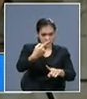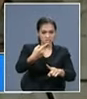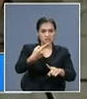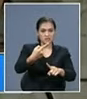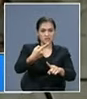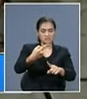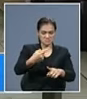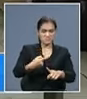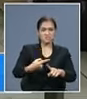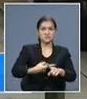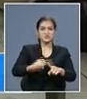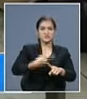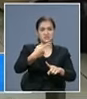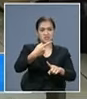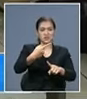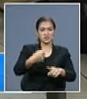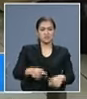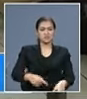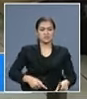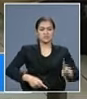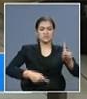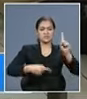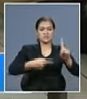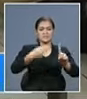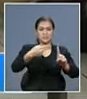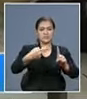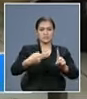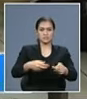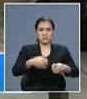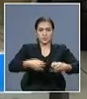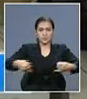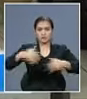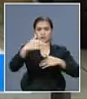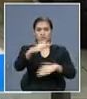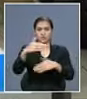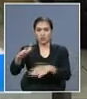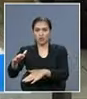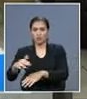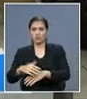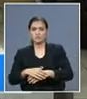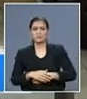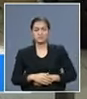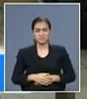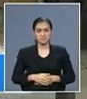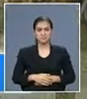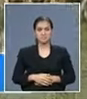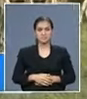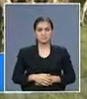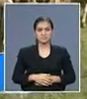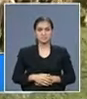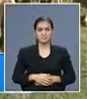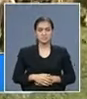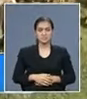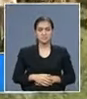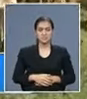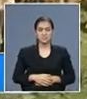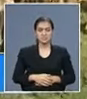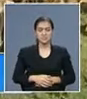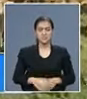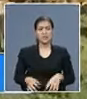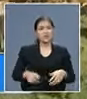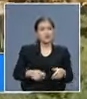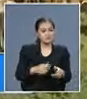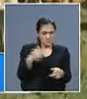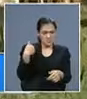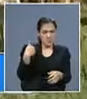ใหญ่ก็เป็นวัวขุนนะฮะขณะที่การเลี้ยงเพื่อชำแหละในพื้นที่มีเพียงไม่กี่อำเภอเท่านั้นส่วนใหญ่ก็จะเป็นอำเภอที่เลี้ยงวัวเพื่อเป็นอาชีพ